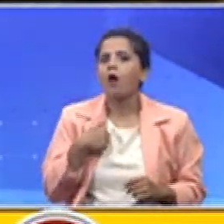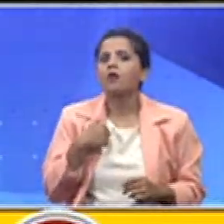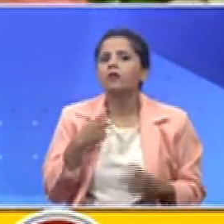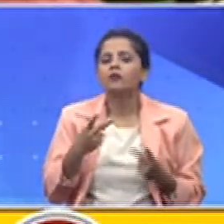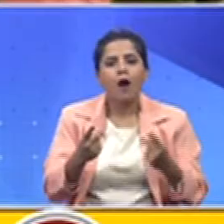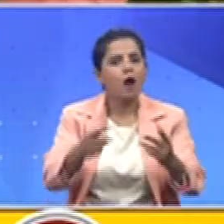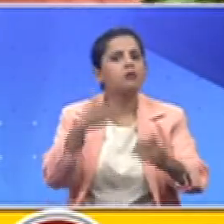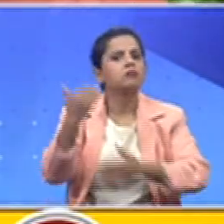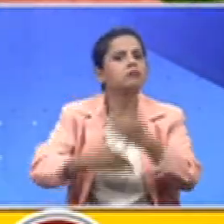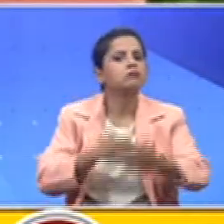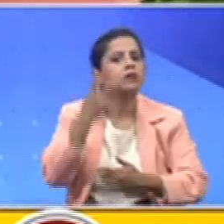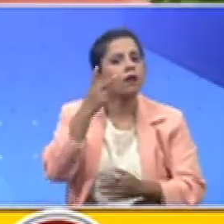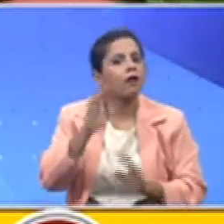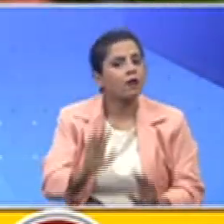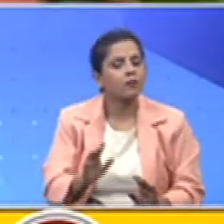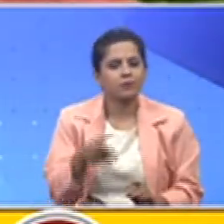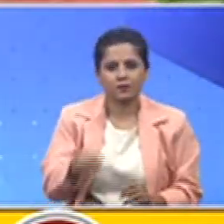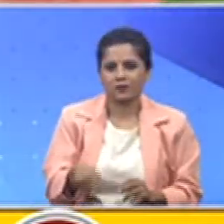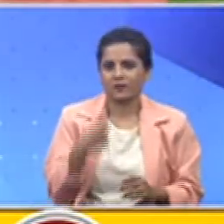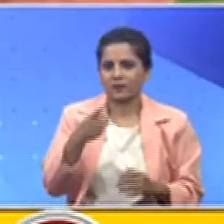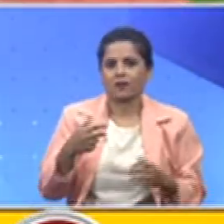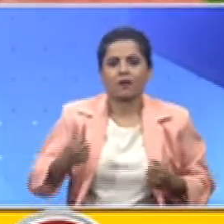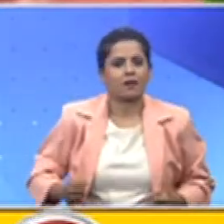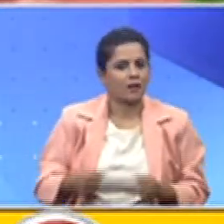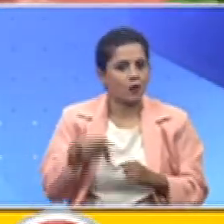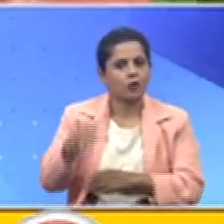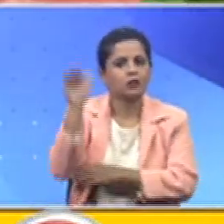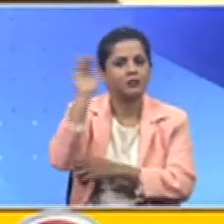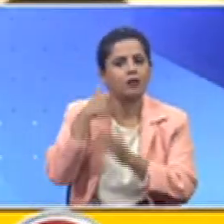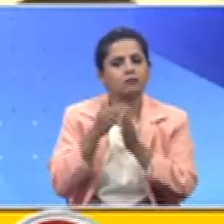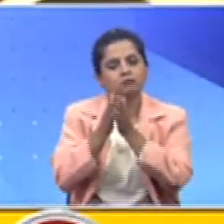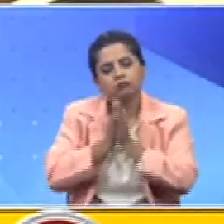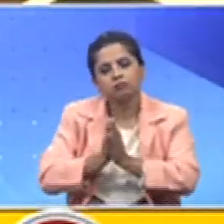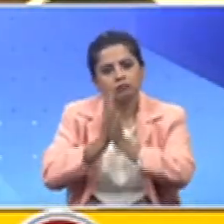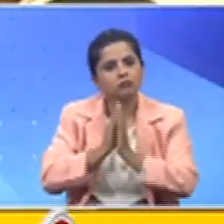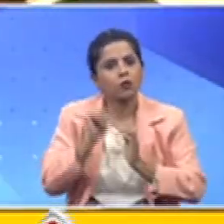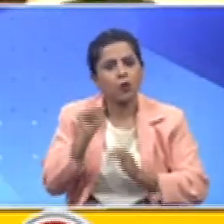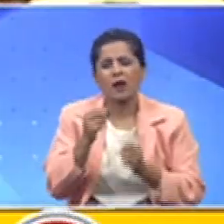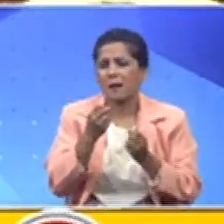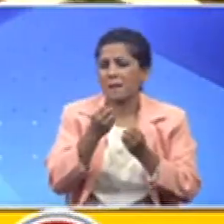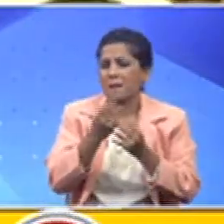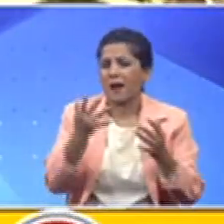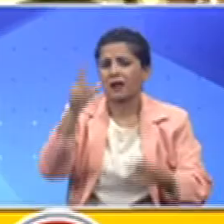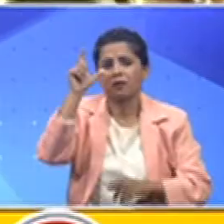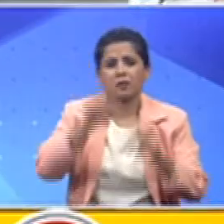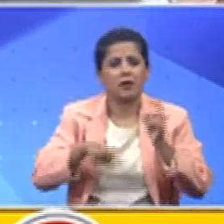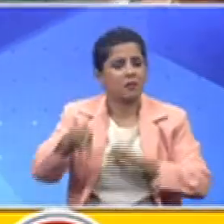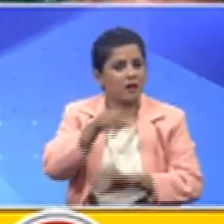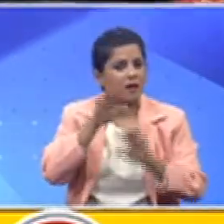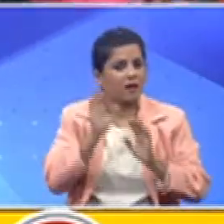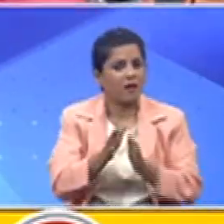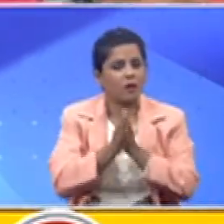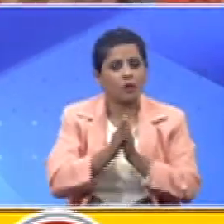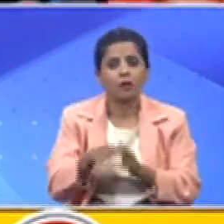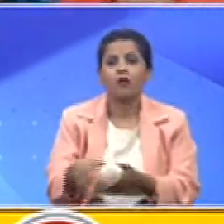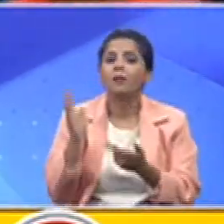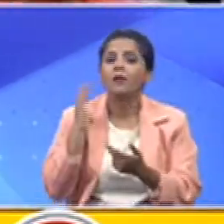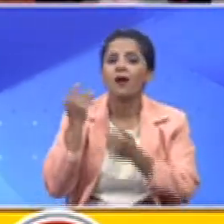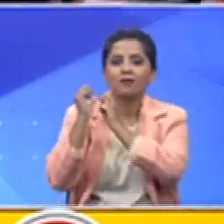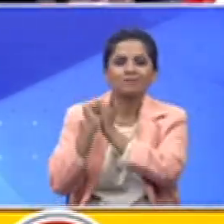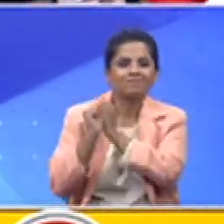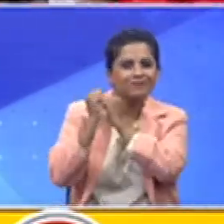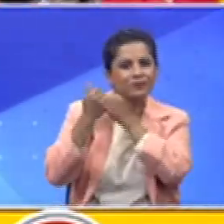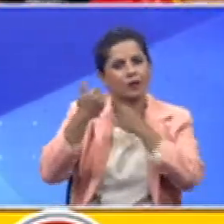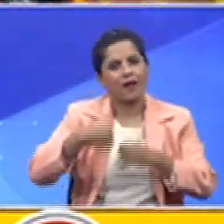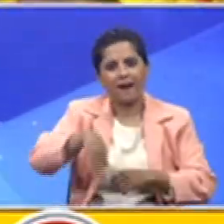हैं। सावन में शिव आराधना के लिए कितने ही भक्त कांवड़ यात्रा पर निकलते